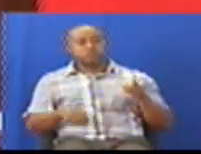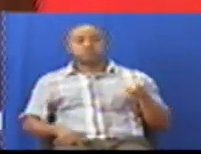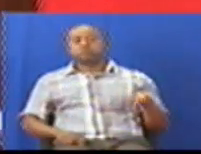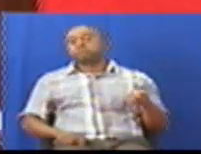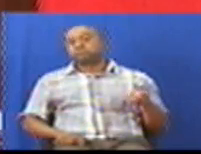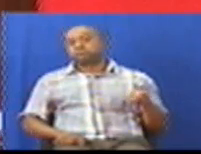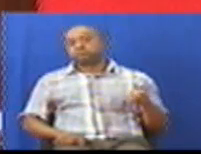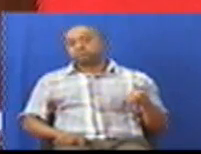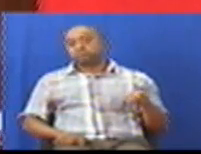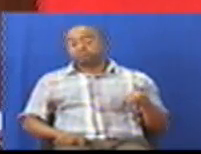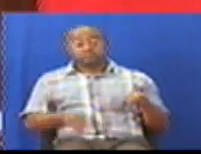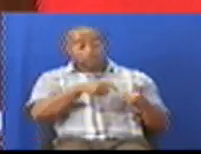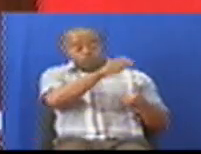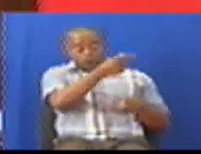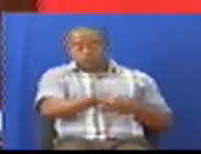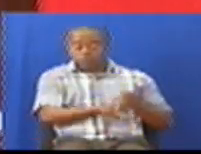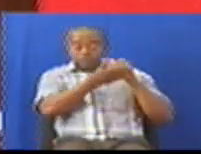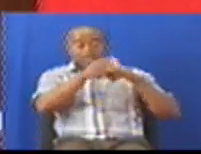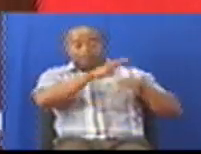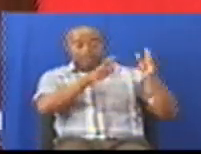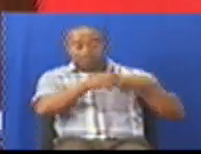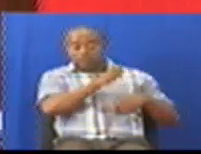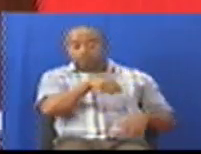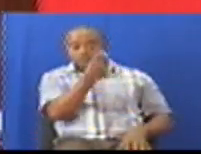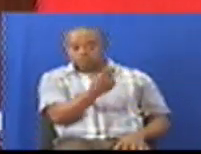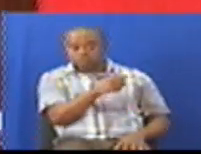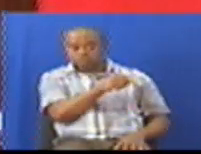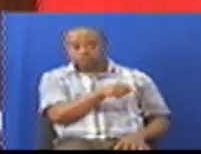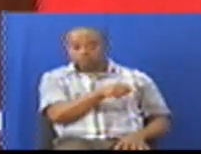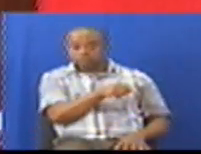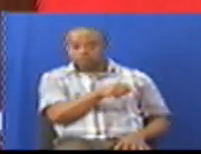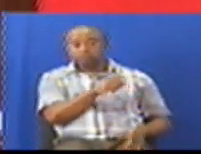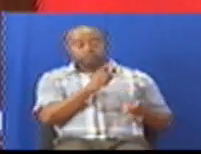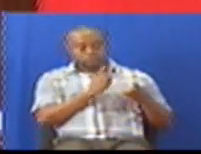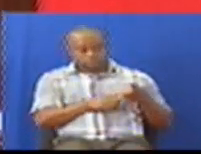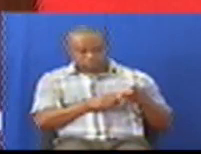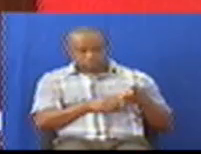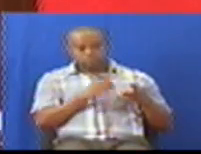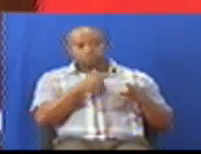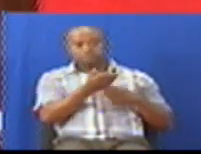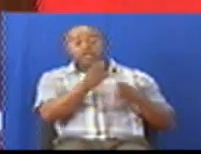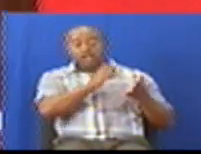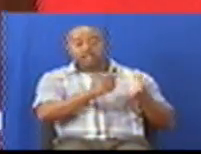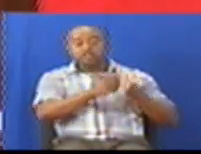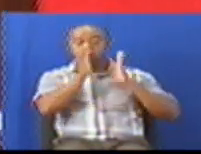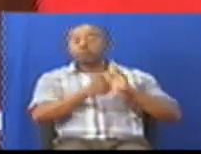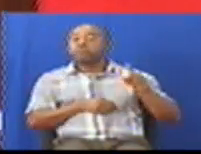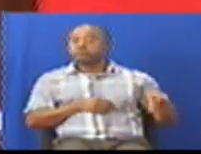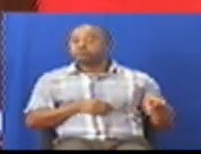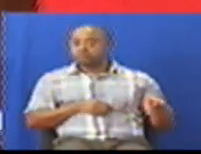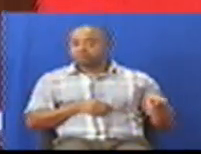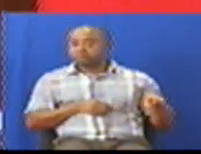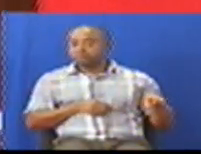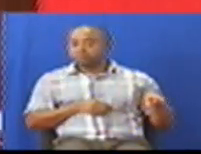pamoja na wanaokusaidia manaibu waziri wawili, pamoja na katibu mkuu